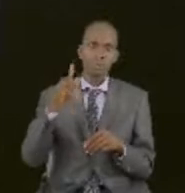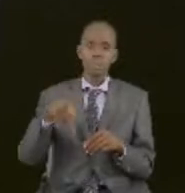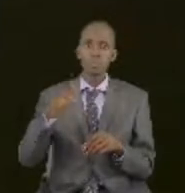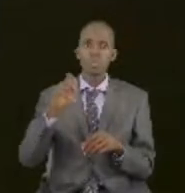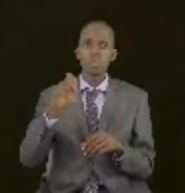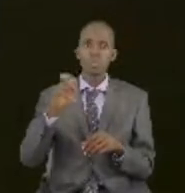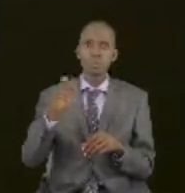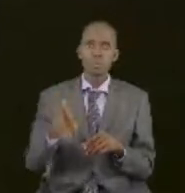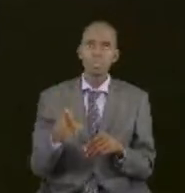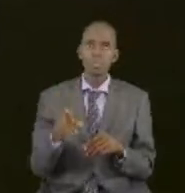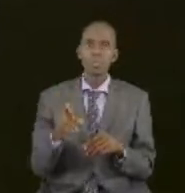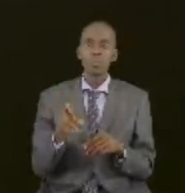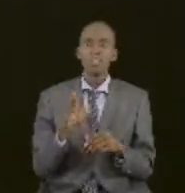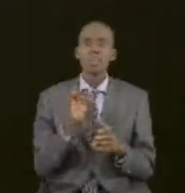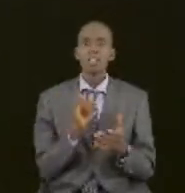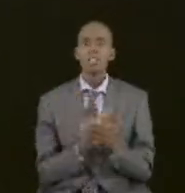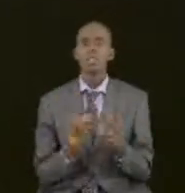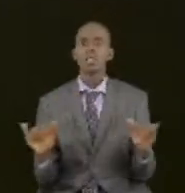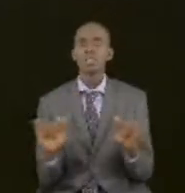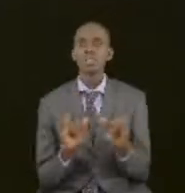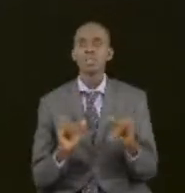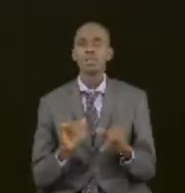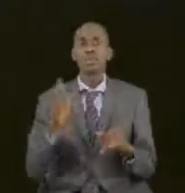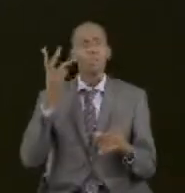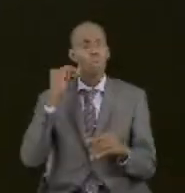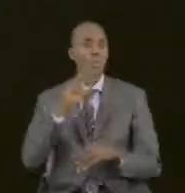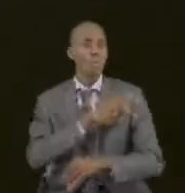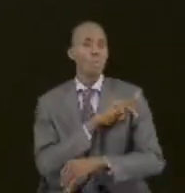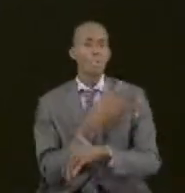de moi la porte trop des bailleurs